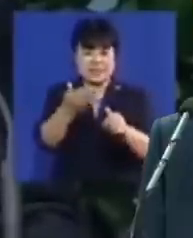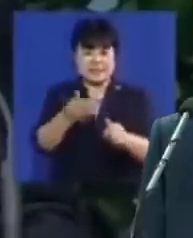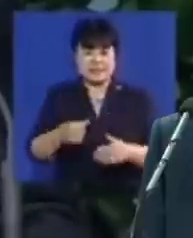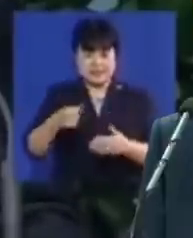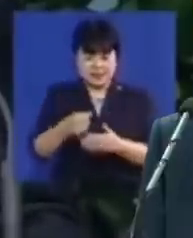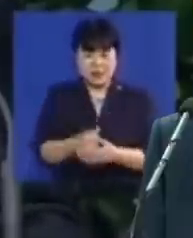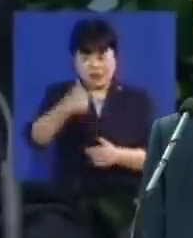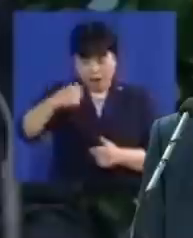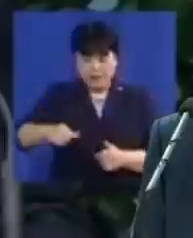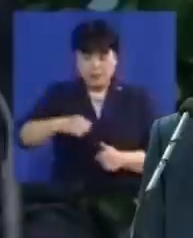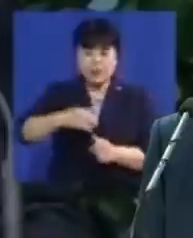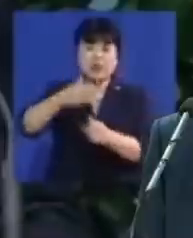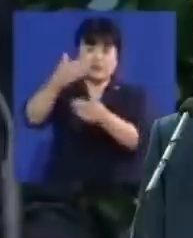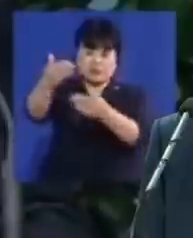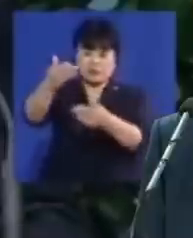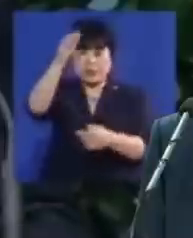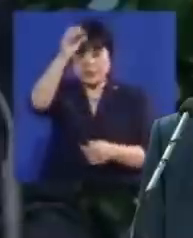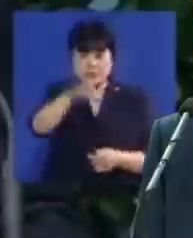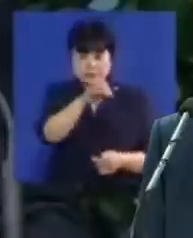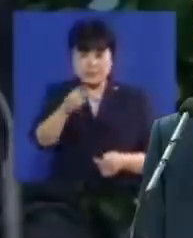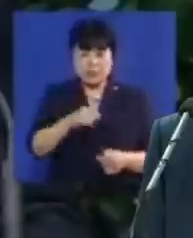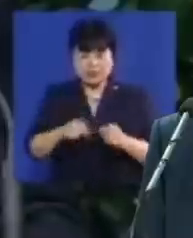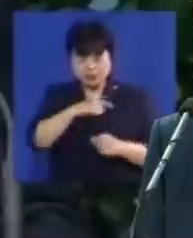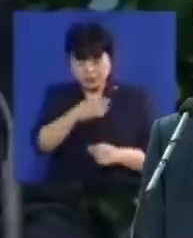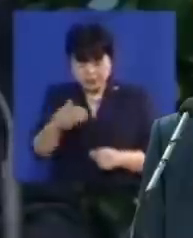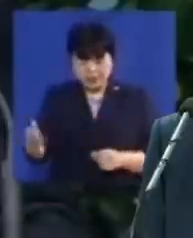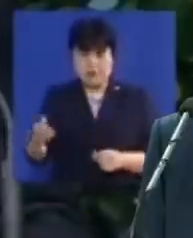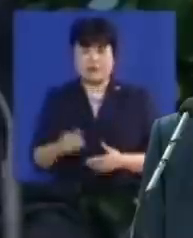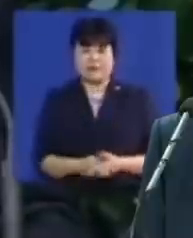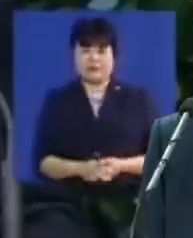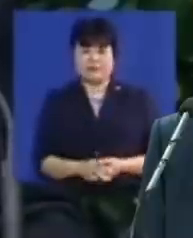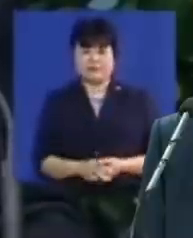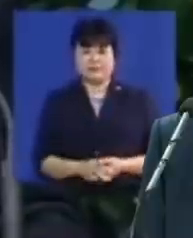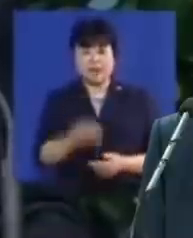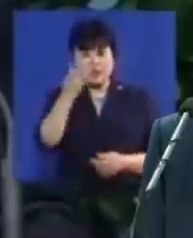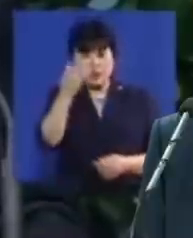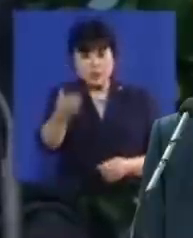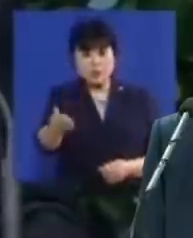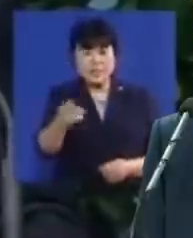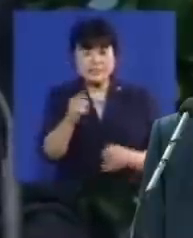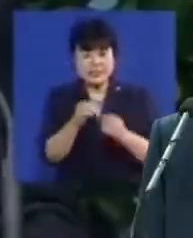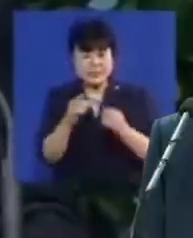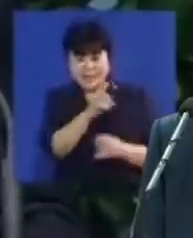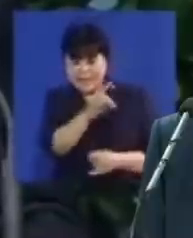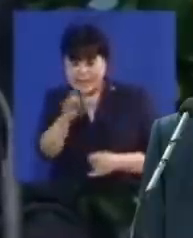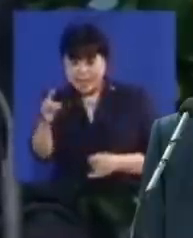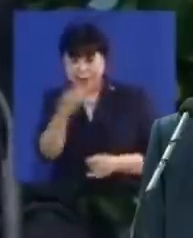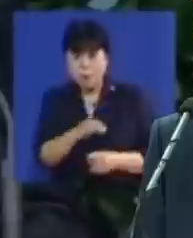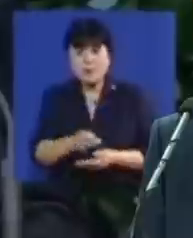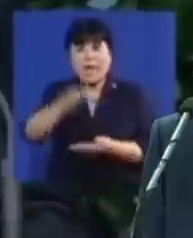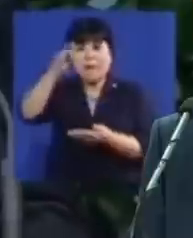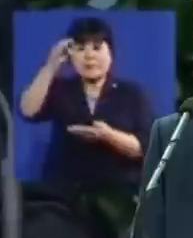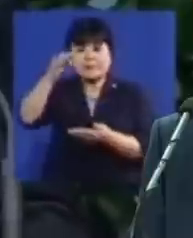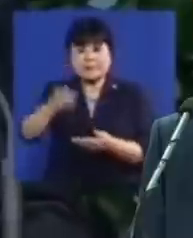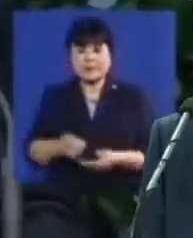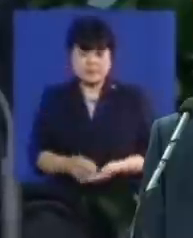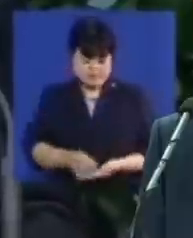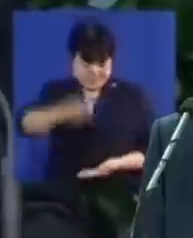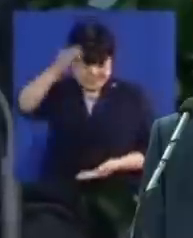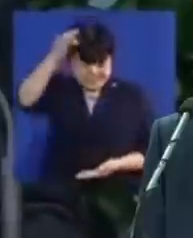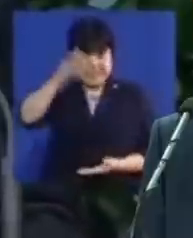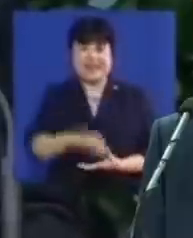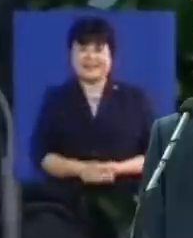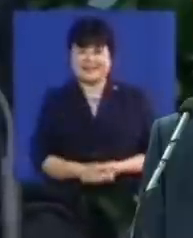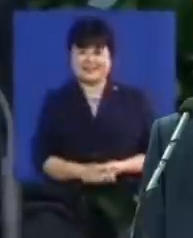그 아들을 보내셔서 십자가에서 몸짓고 피 흘려 죽겠으니 여러분의 한 사람 한 사람의 몸값이 보통 비싸지